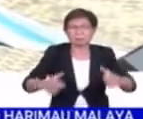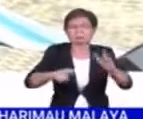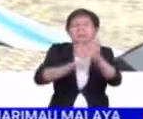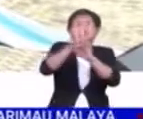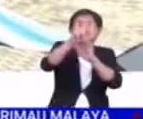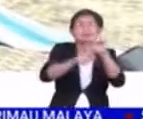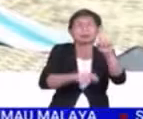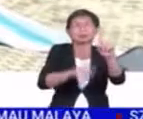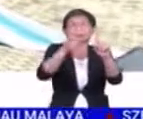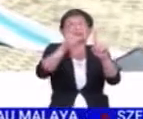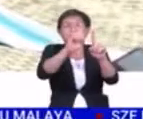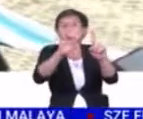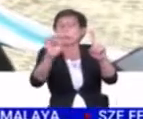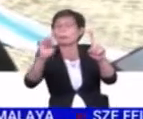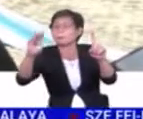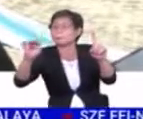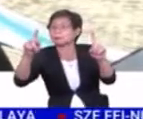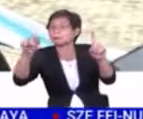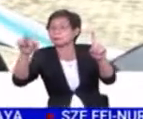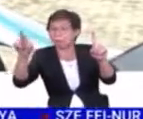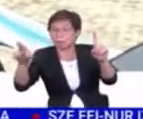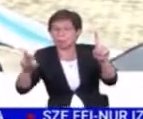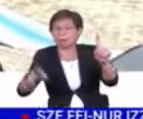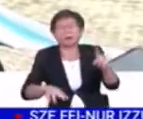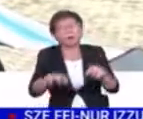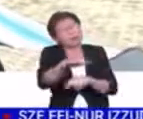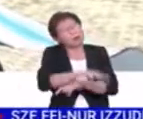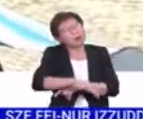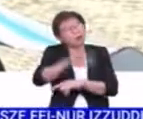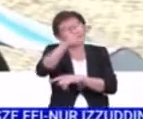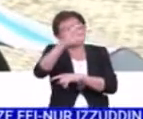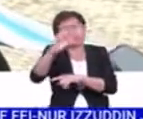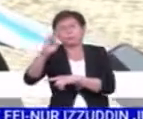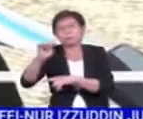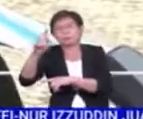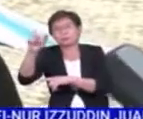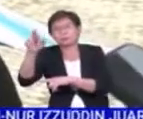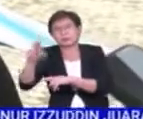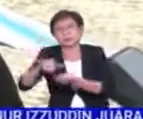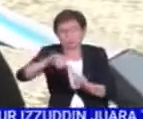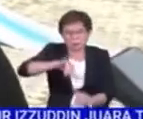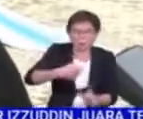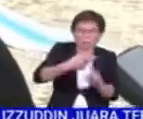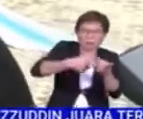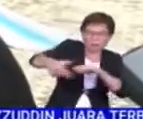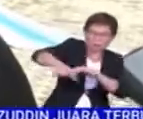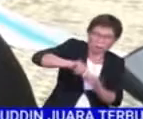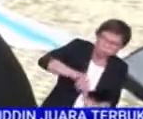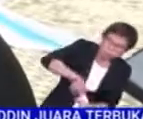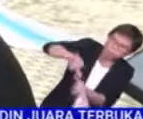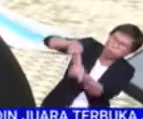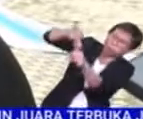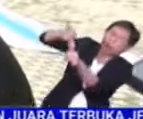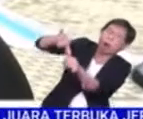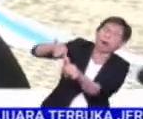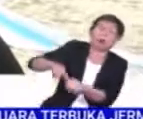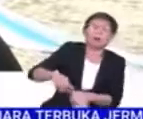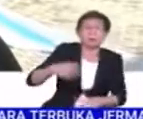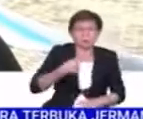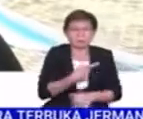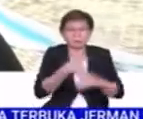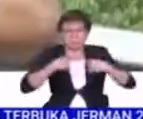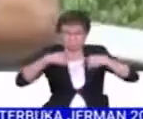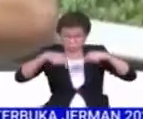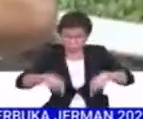118 Mitra pagi itu sekitar hampir 500 sekaki lebih daripada arah laut dana kita berada